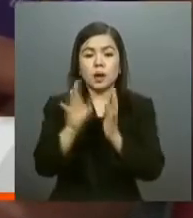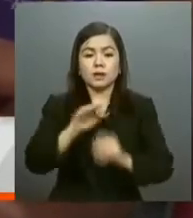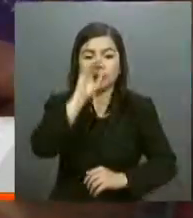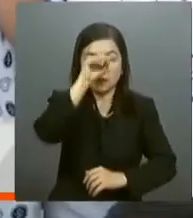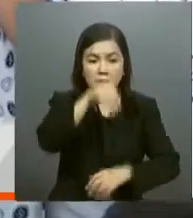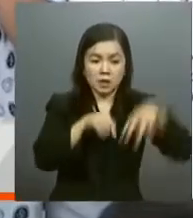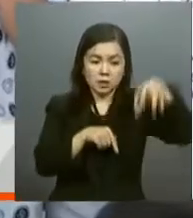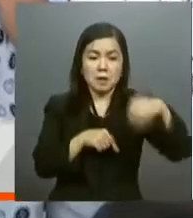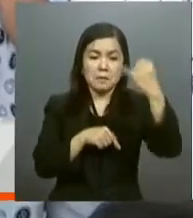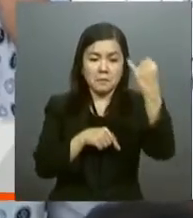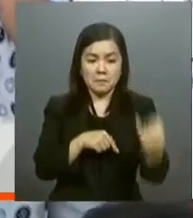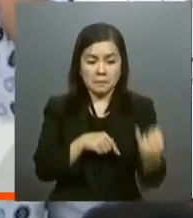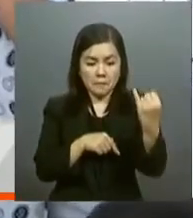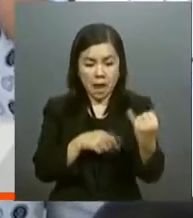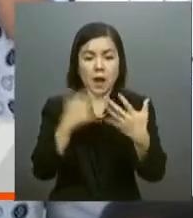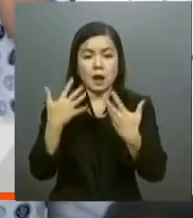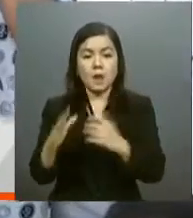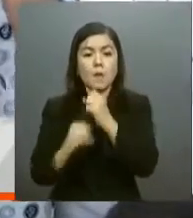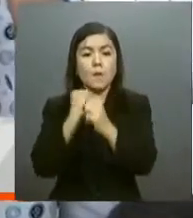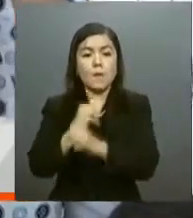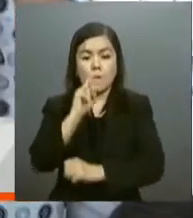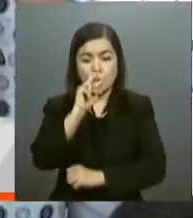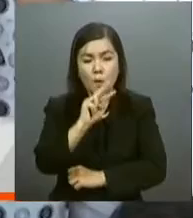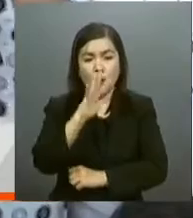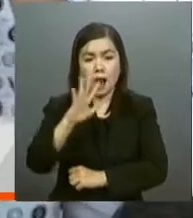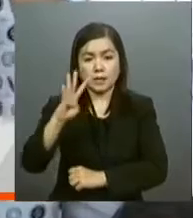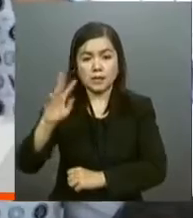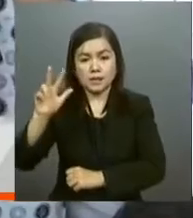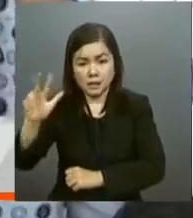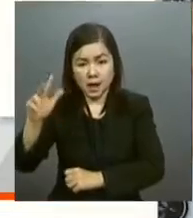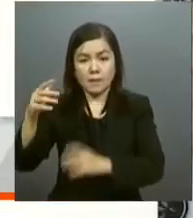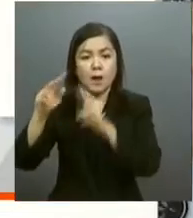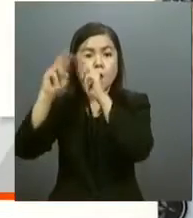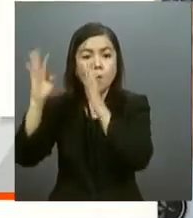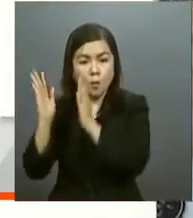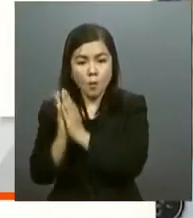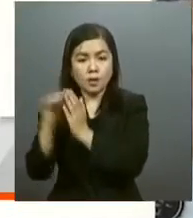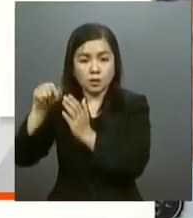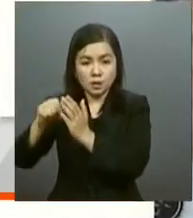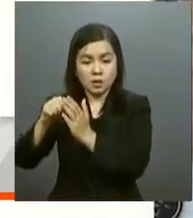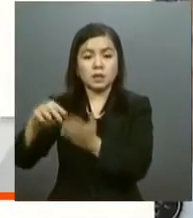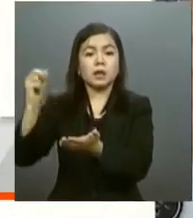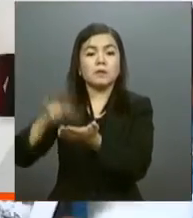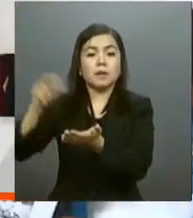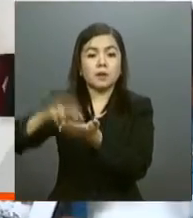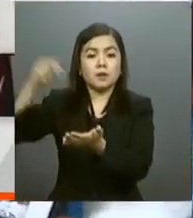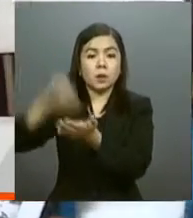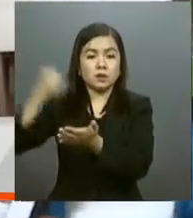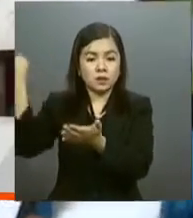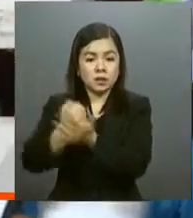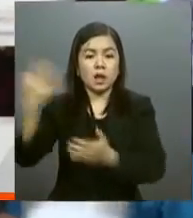ฎีกาและเมื่อปี2543ทางวัดได้ออกโฉนดทับที่ดินของชาวบ้านและอ้างว่าเป็นที่ดินของ